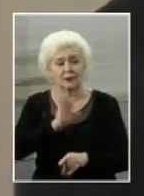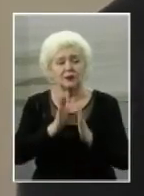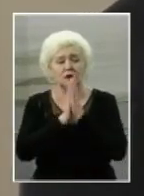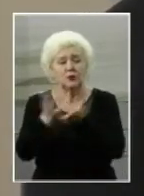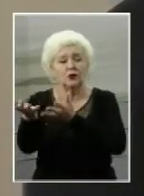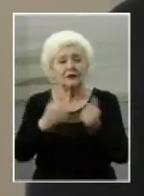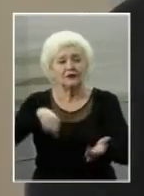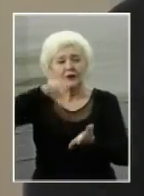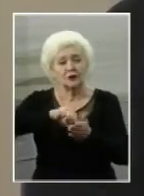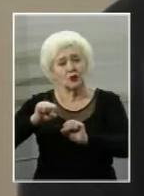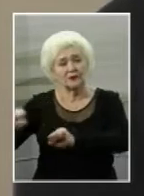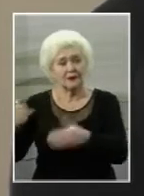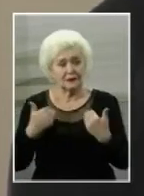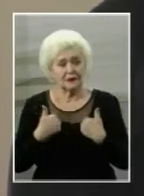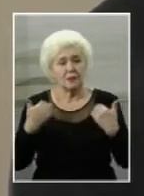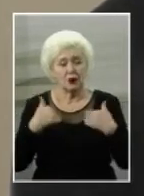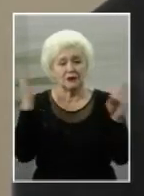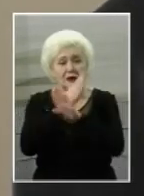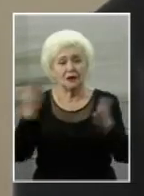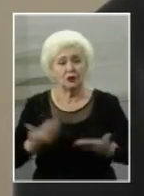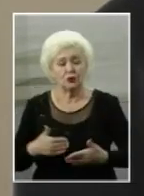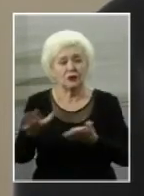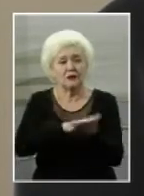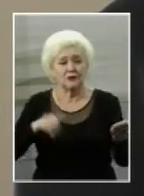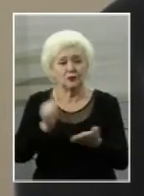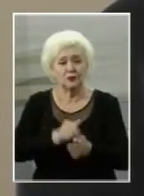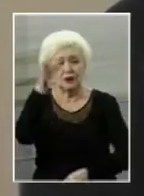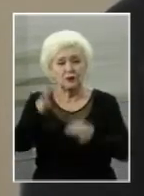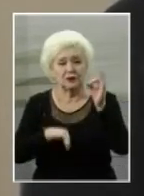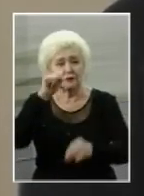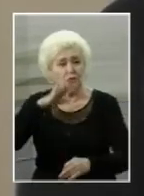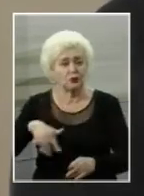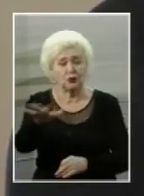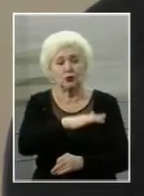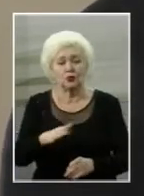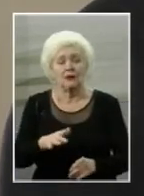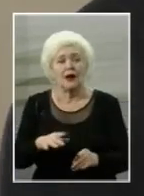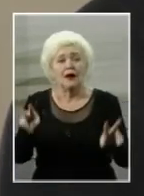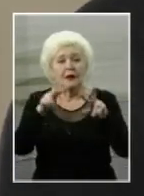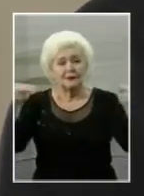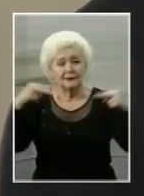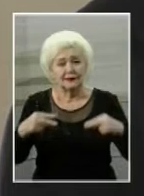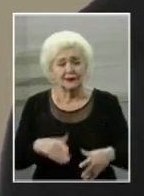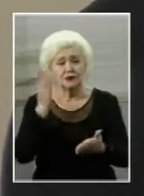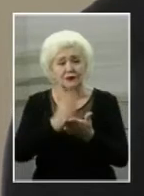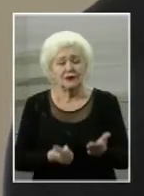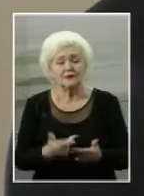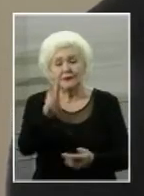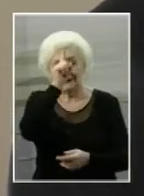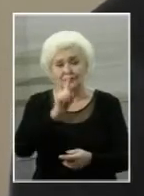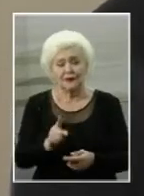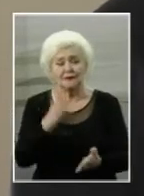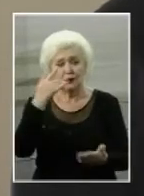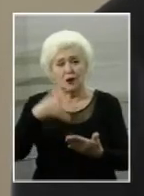взяти участь у захисті мене, моєї долі від свавілля правосуддя в Україні. Слідчі дії, які тягнуться кілька місяців, на мою